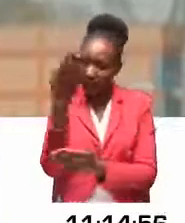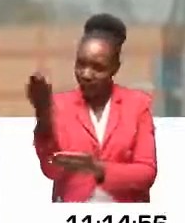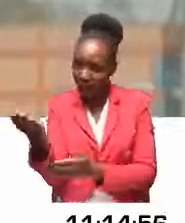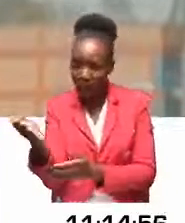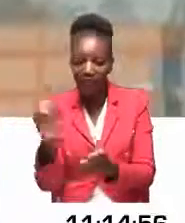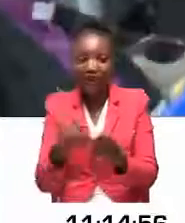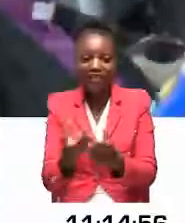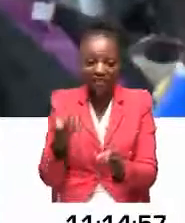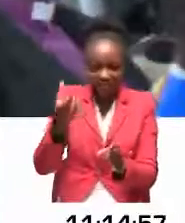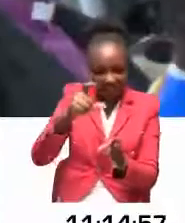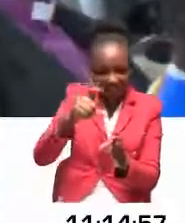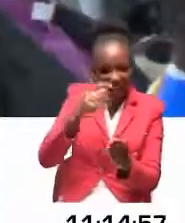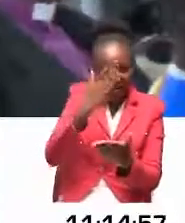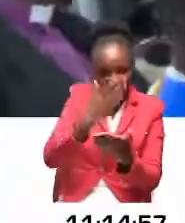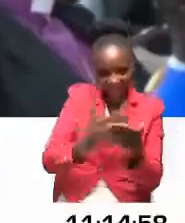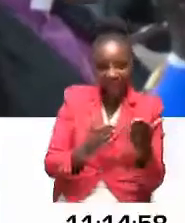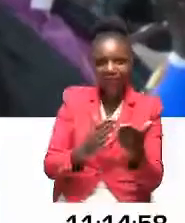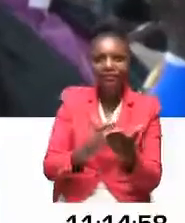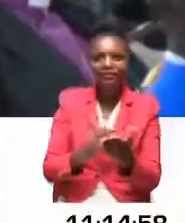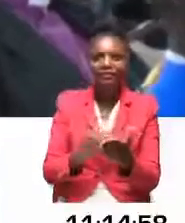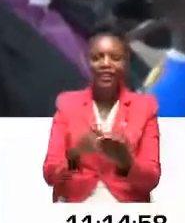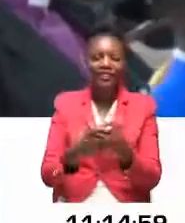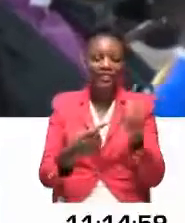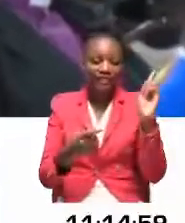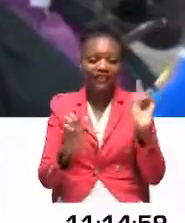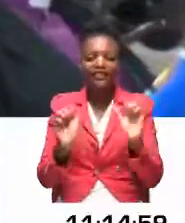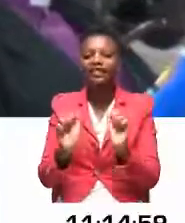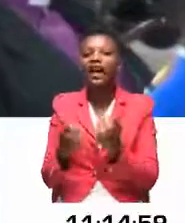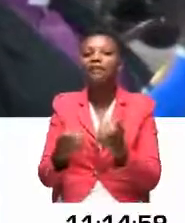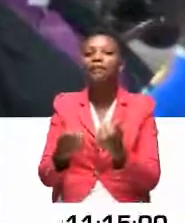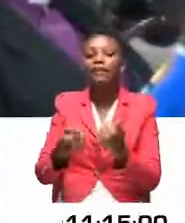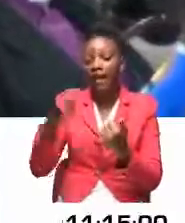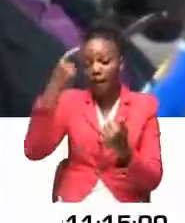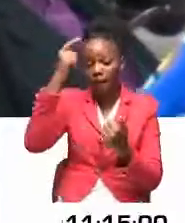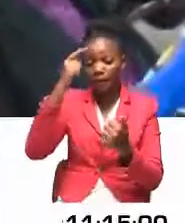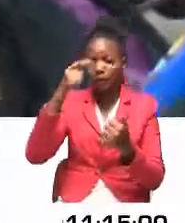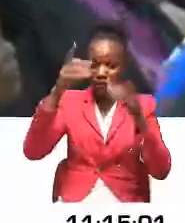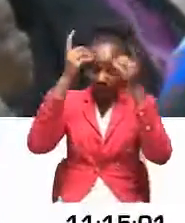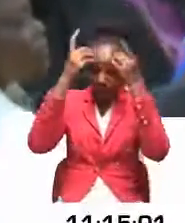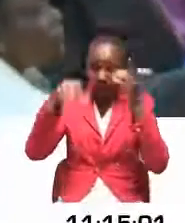waongeze mfoetesi hizinwa kutokana na hatua Ya sen